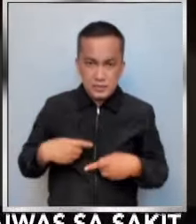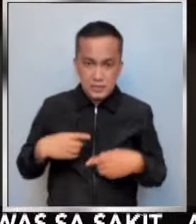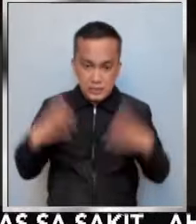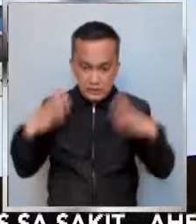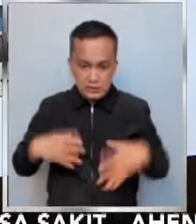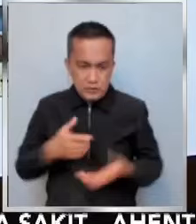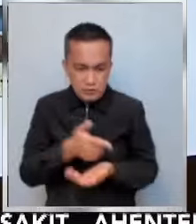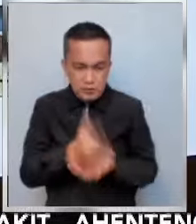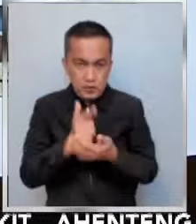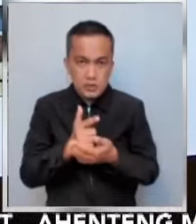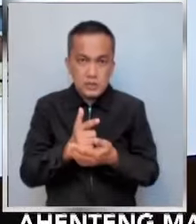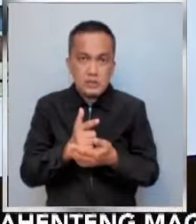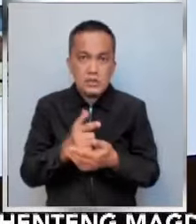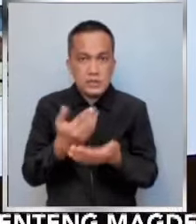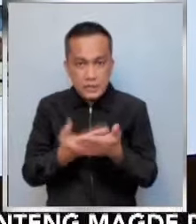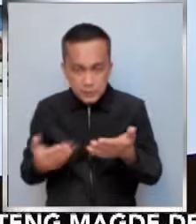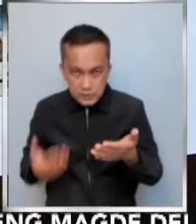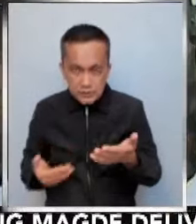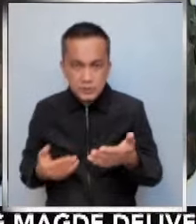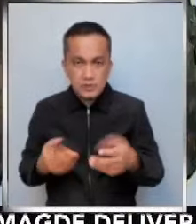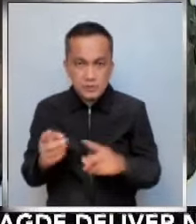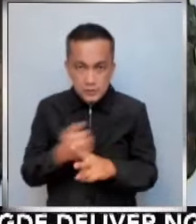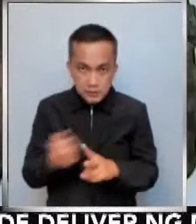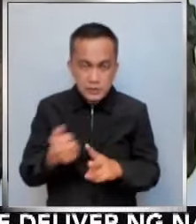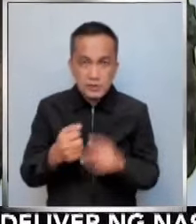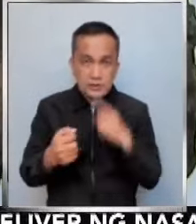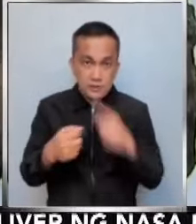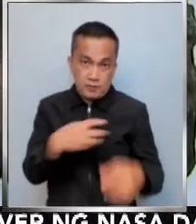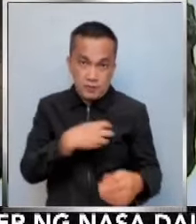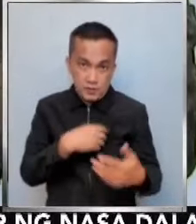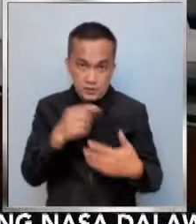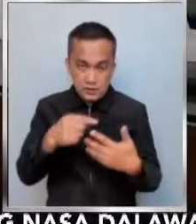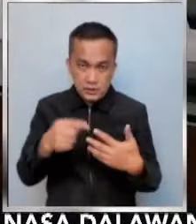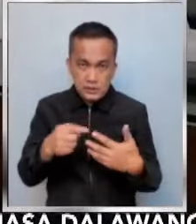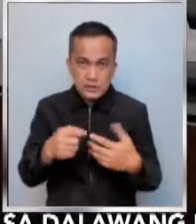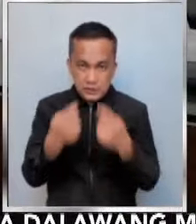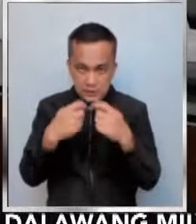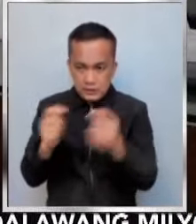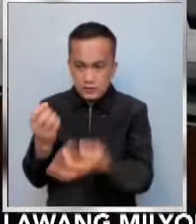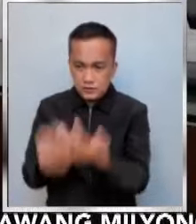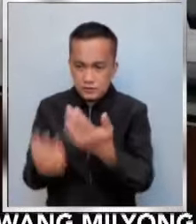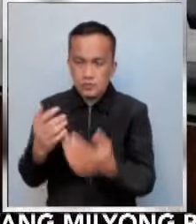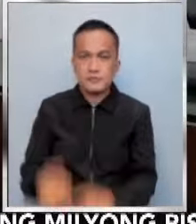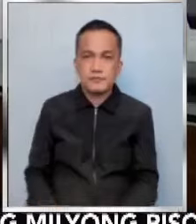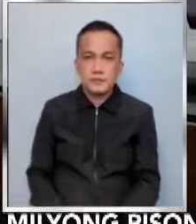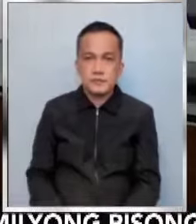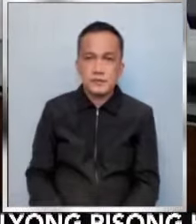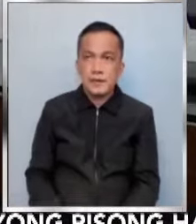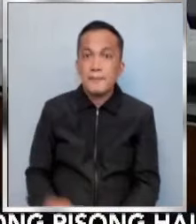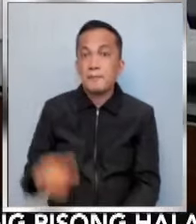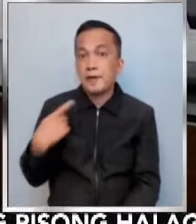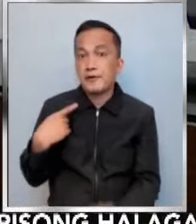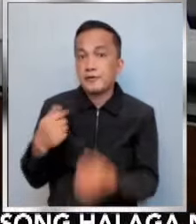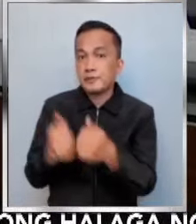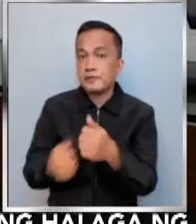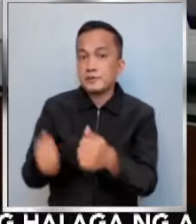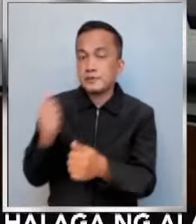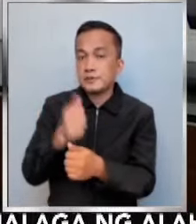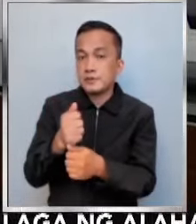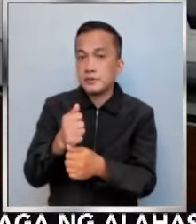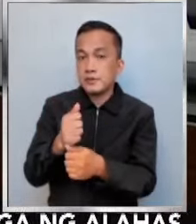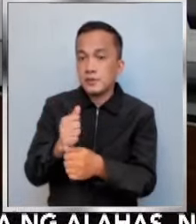ng biktima. Ilan sa mga ito, ayon sa mga pulis, tinangka umanong sunugin. Meron hong principal by inducement itong ating